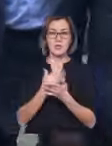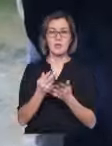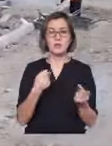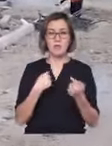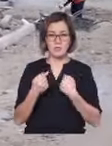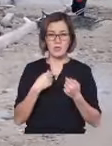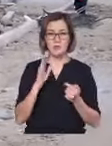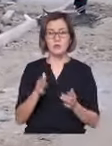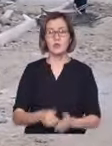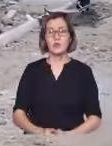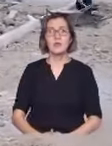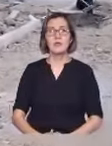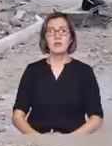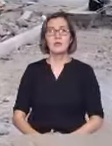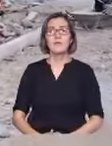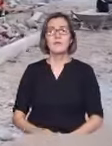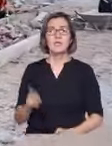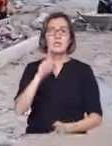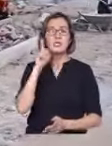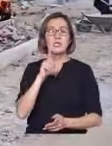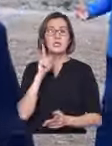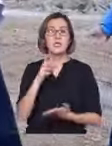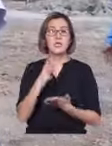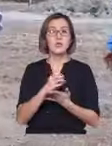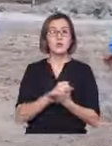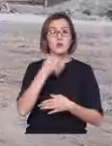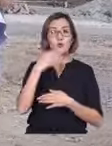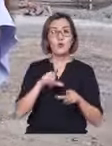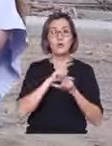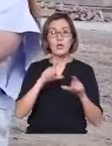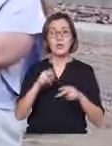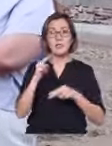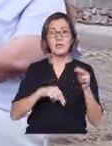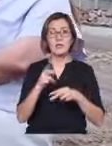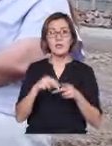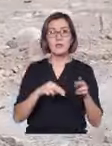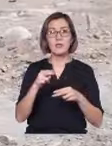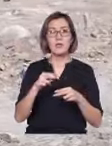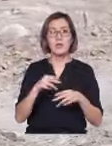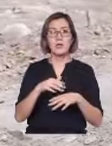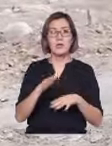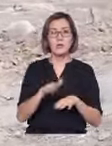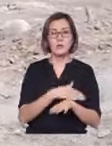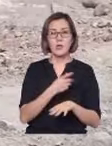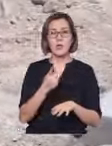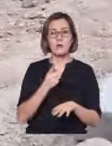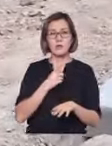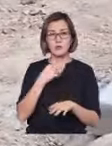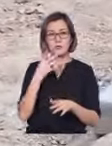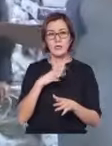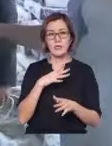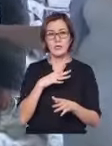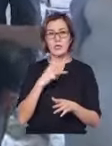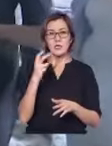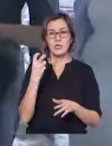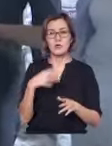қиналасыңдар. Нарынқолда жастар ресурстық орталығы салынып жатыр. Құрылыспен танысқан әкім жұмысты баяу жүріп жатыр деп бағалады.